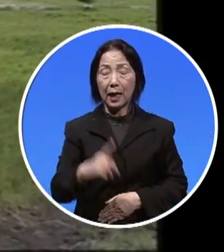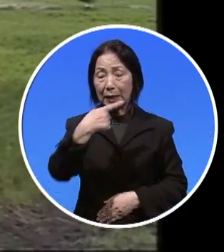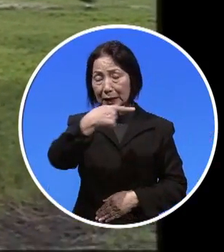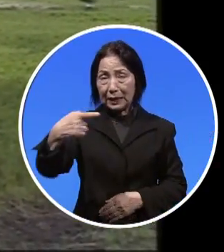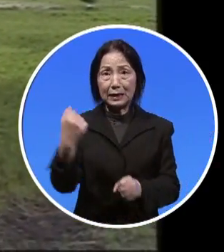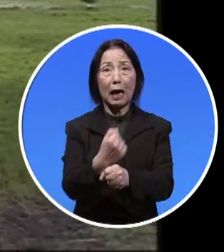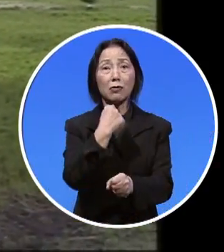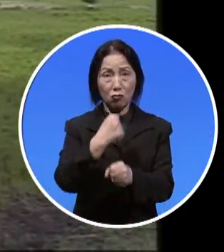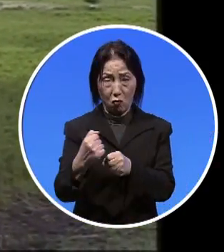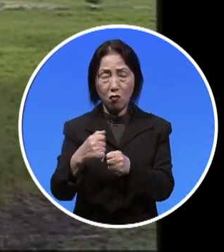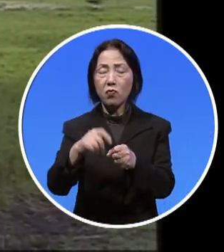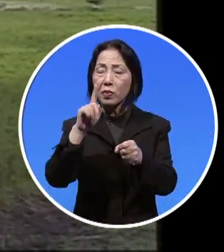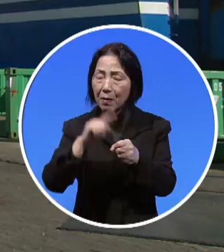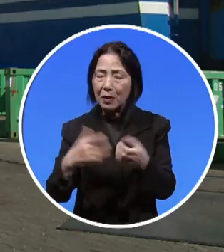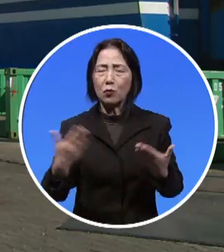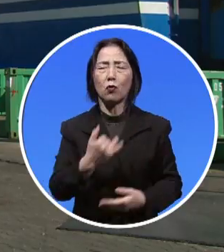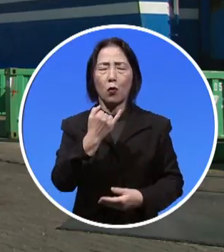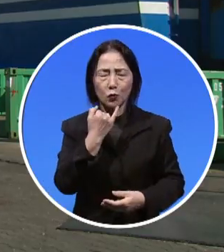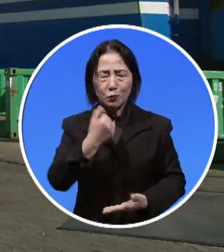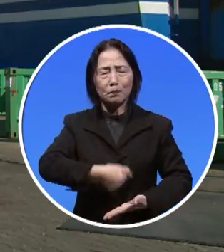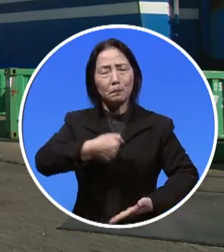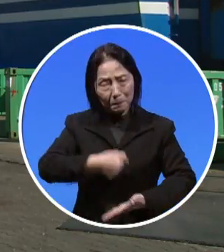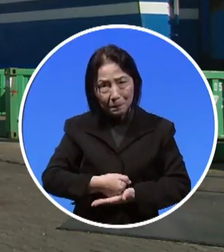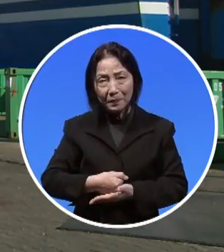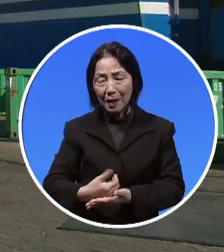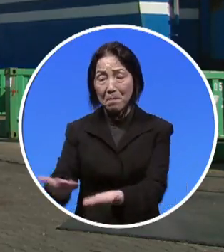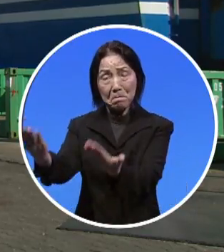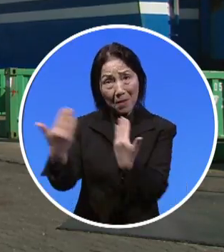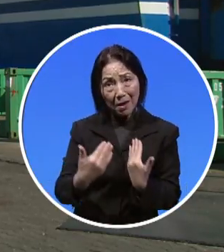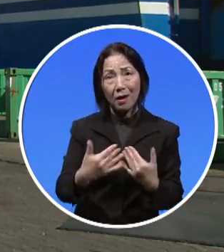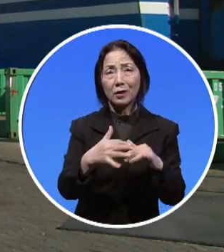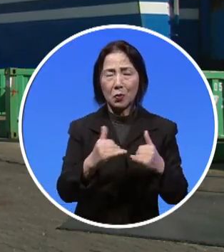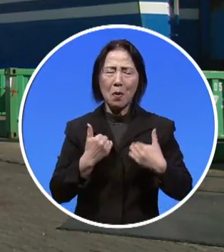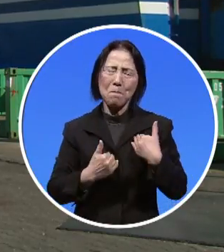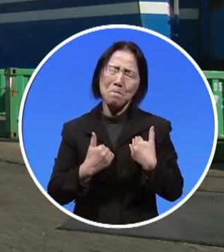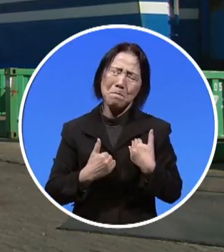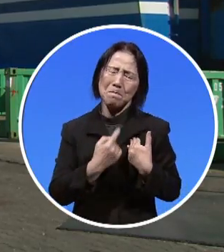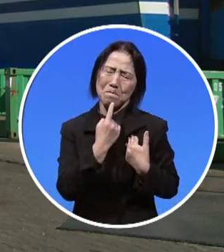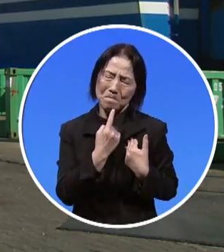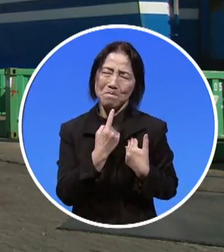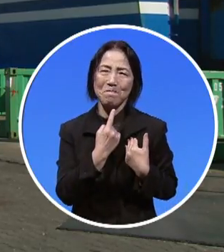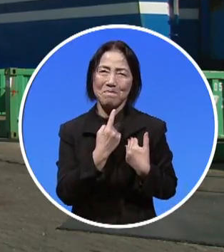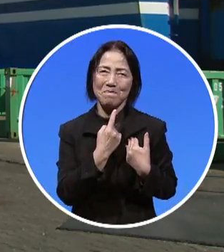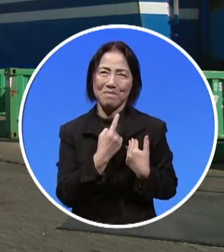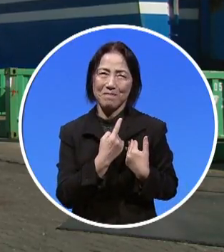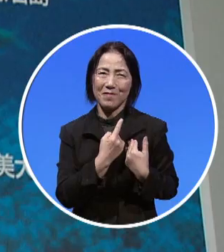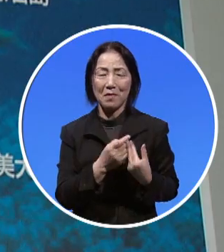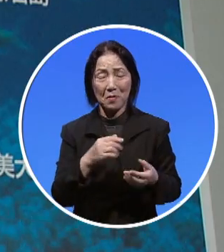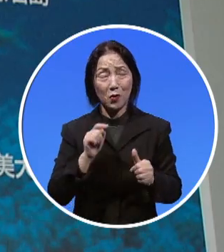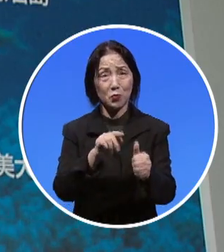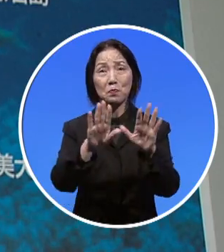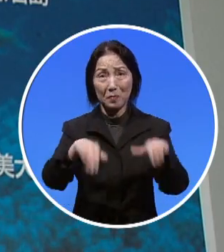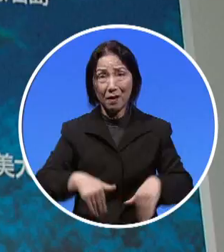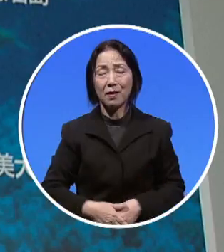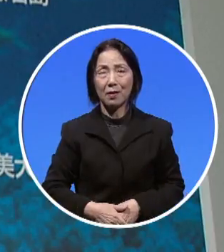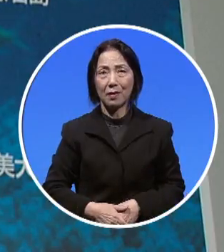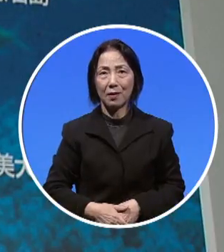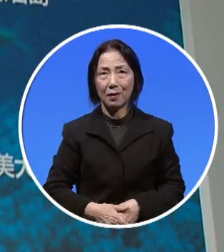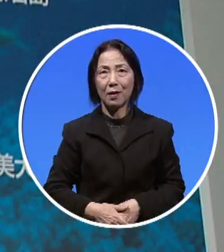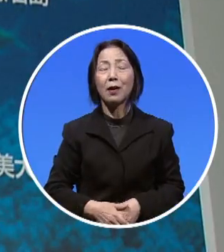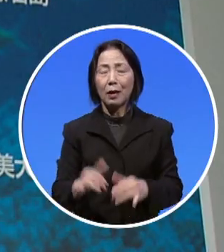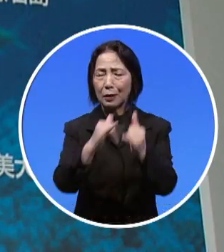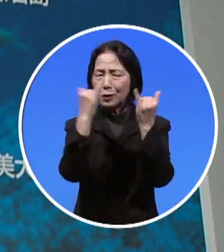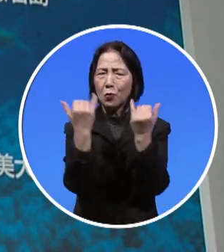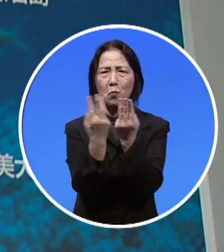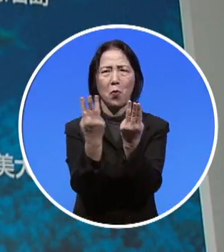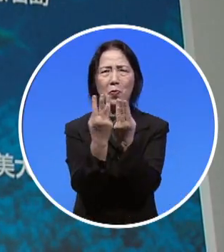1次産業に従事するという覚悟で来てくれる人だった歓迎しますとん人口の問題